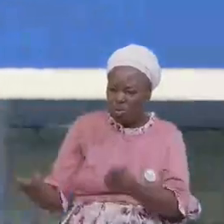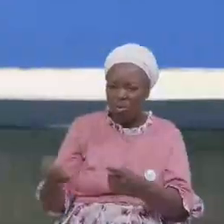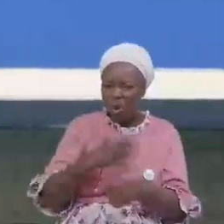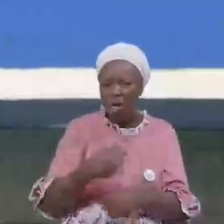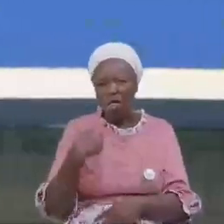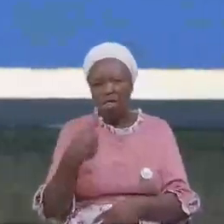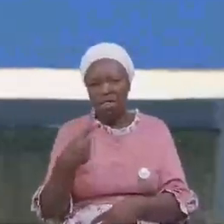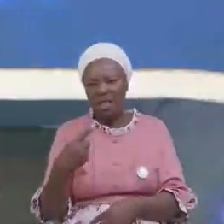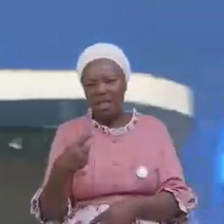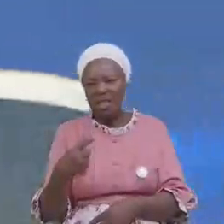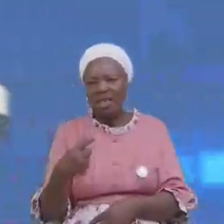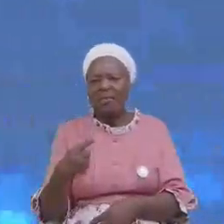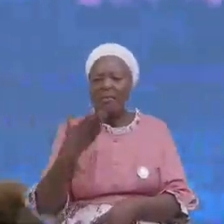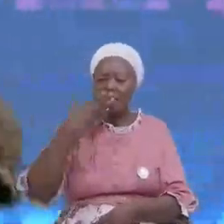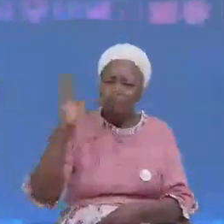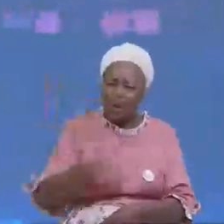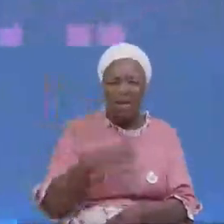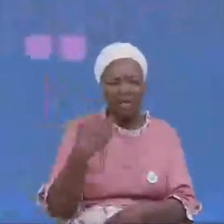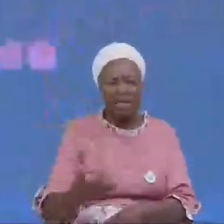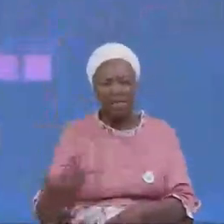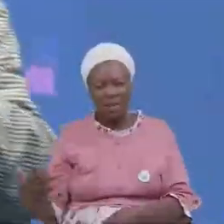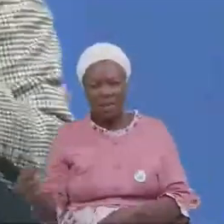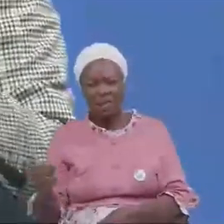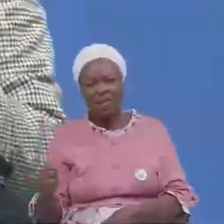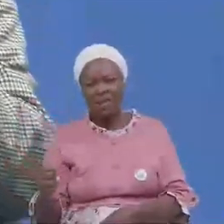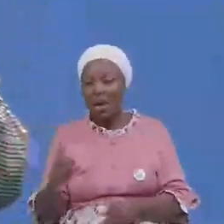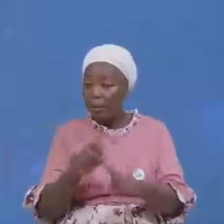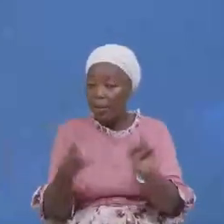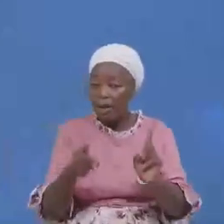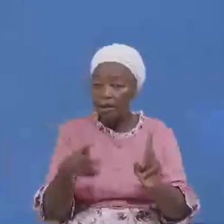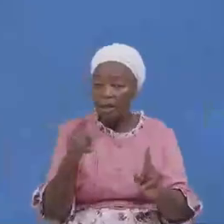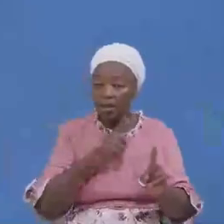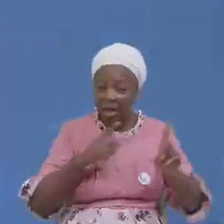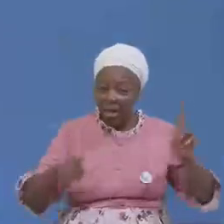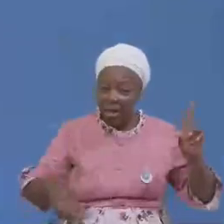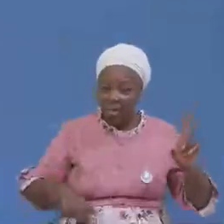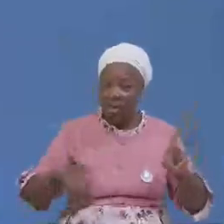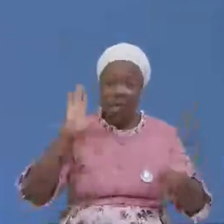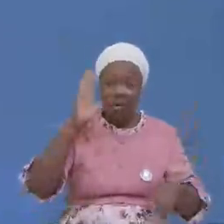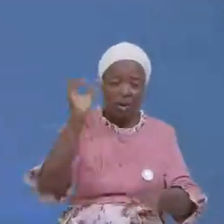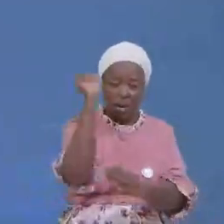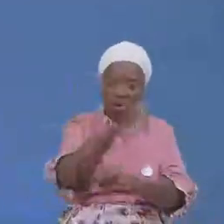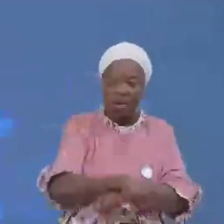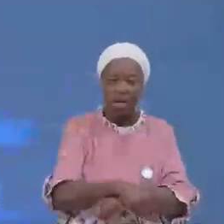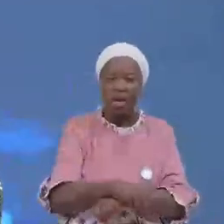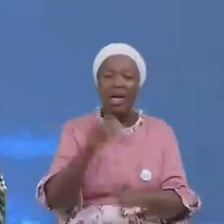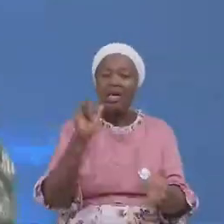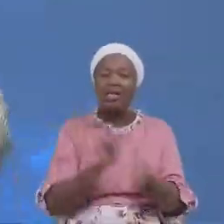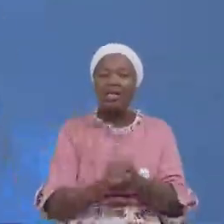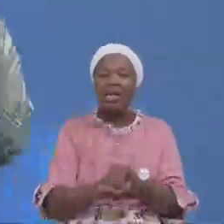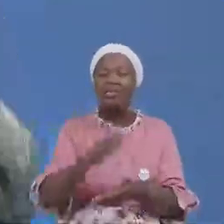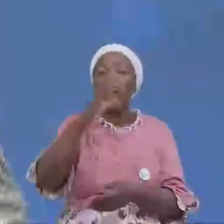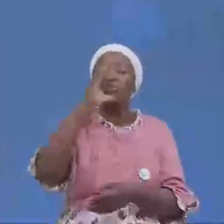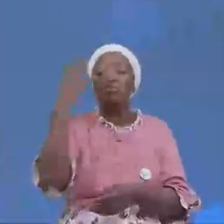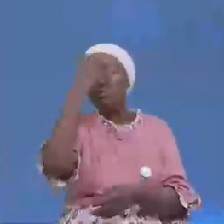vie. Et tu dis des choses qui n'ont pas de sens. Mais le Seigneur va subjuguer l'ivrognerie